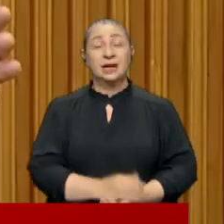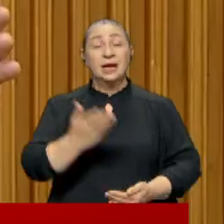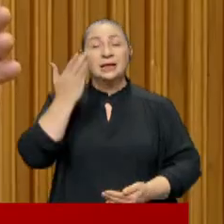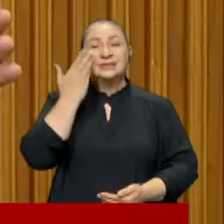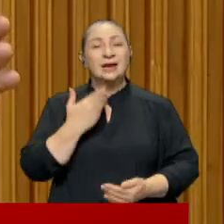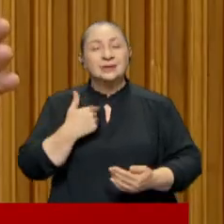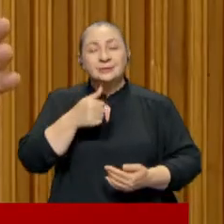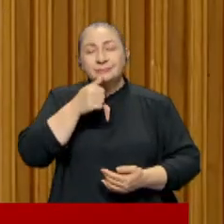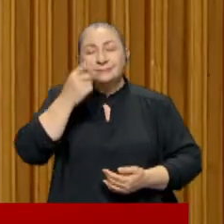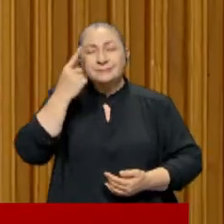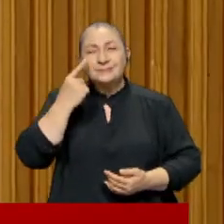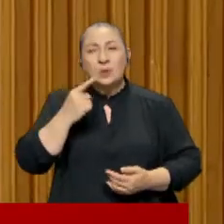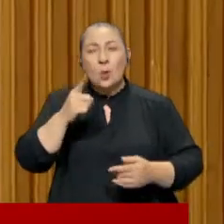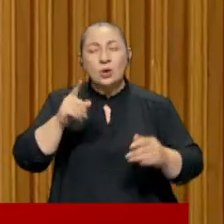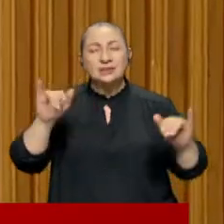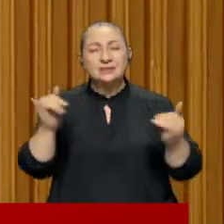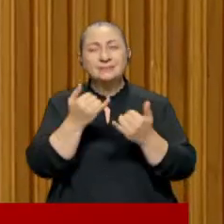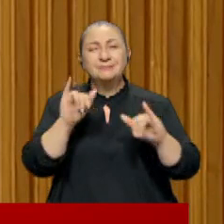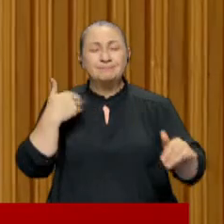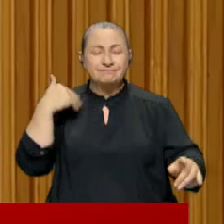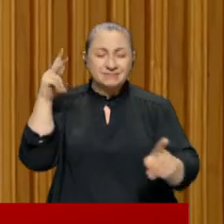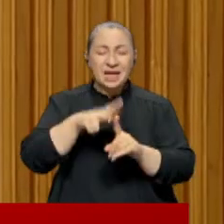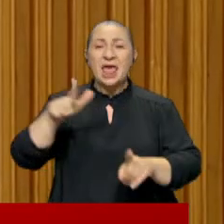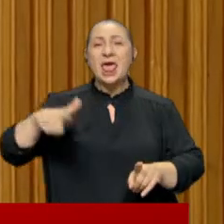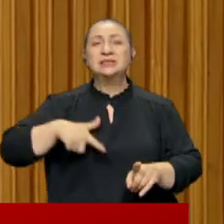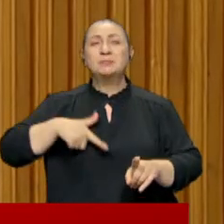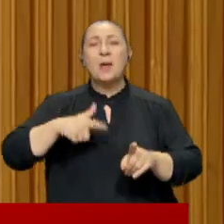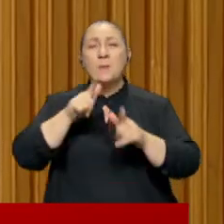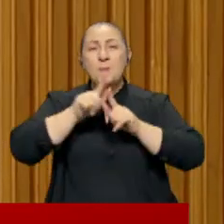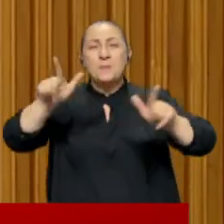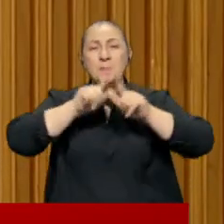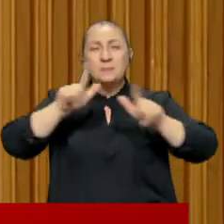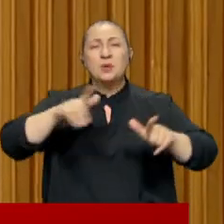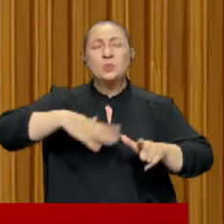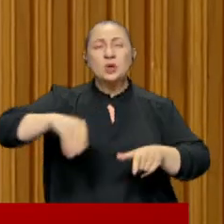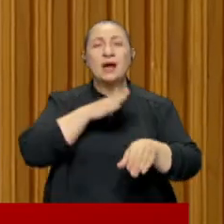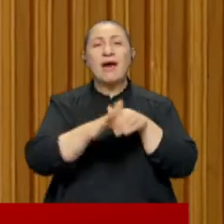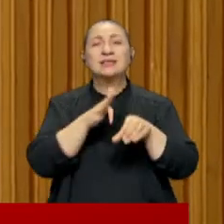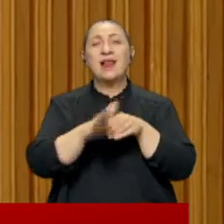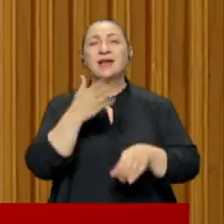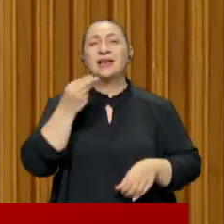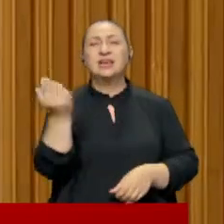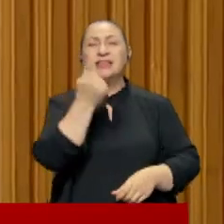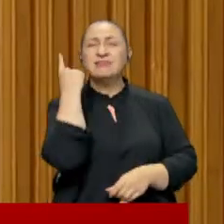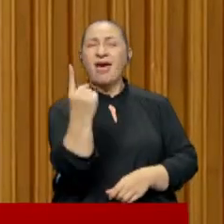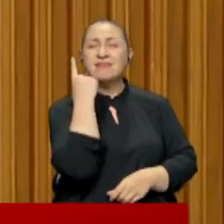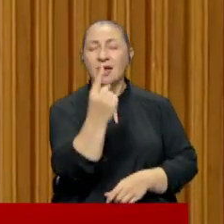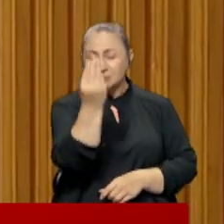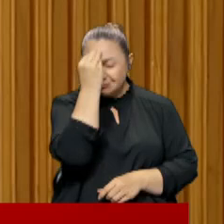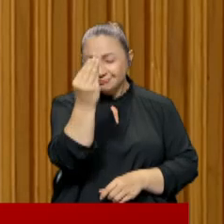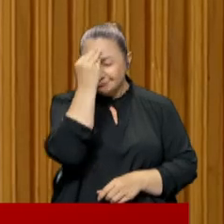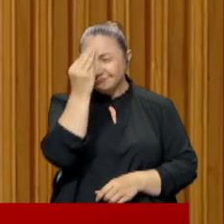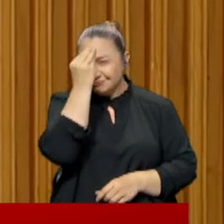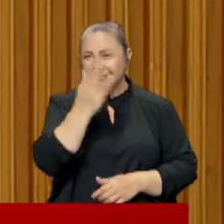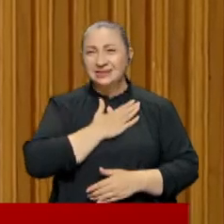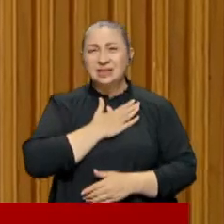İzlerken gözüm yaşardı. O şenliğe katılıp İzmir Marşı'nı okuyan bütün Kayserili gençlerin tek tek alınlarından